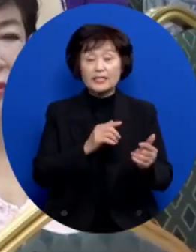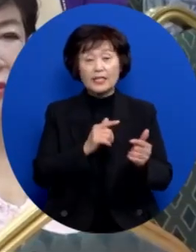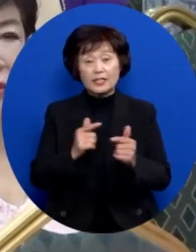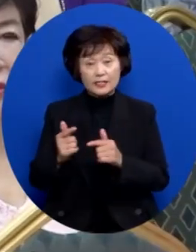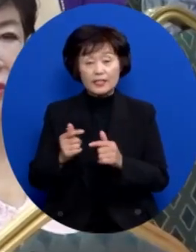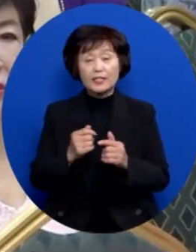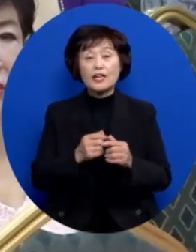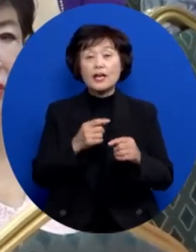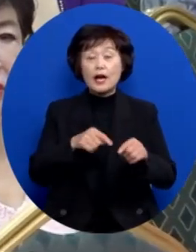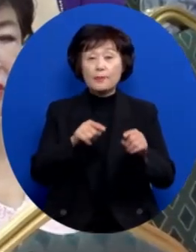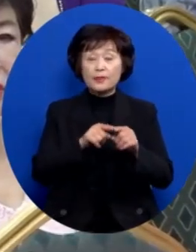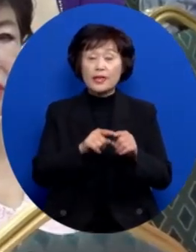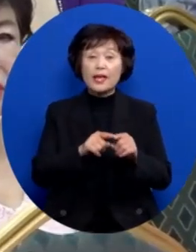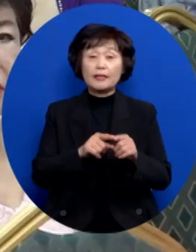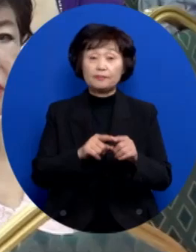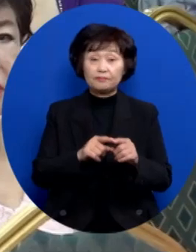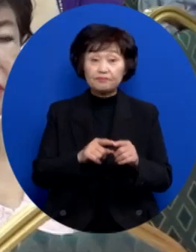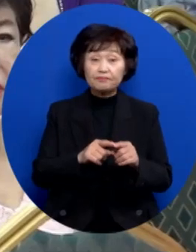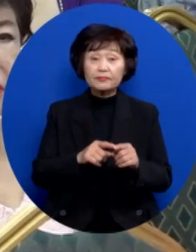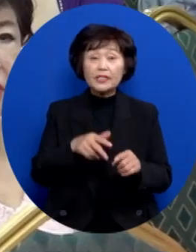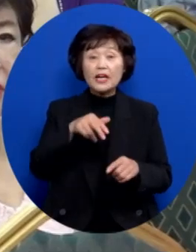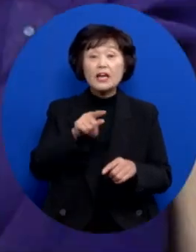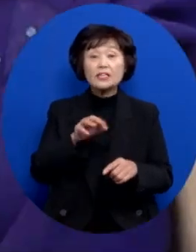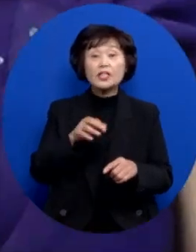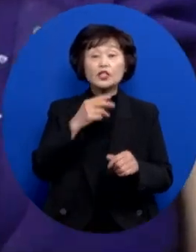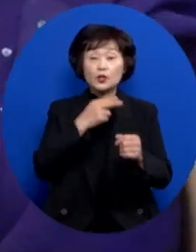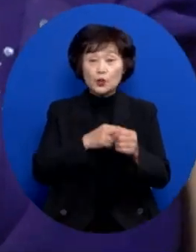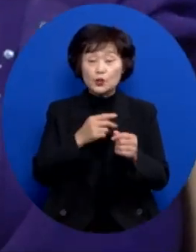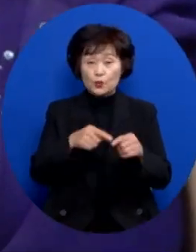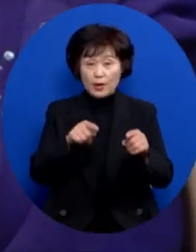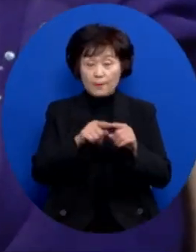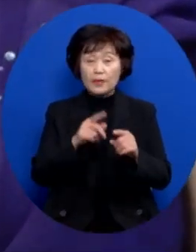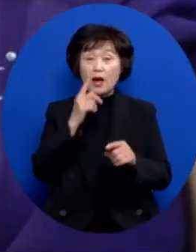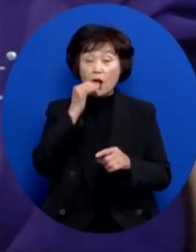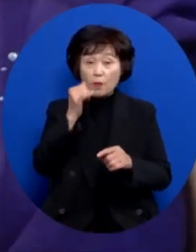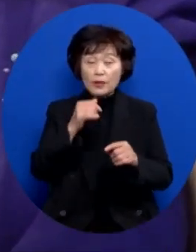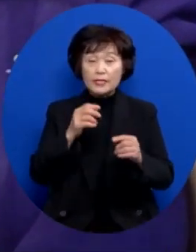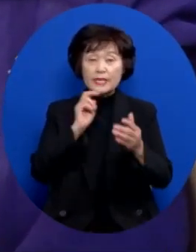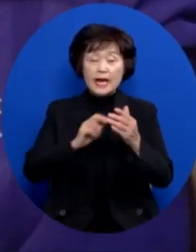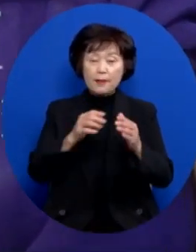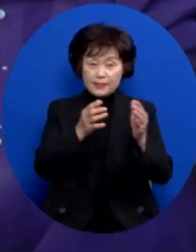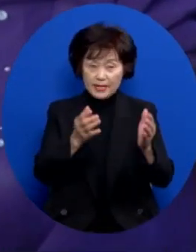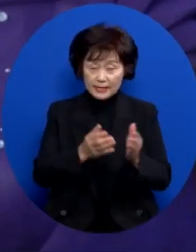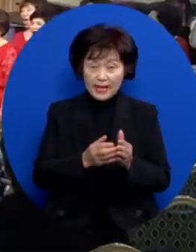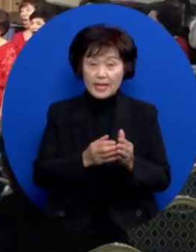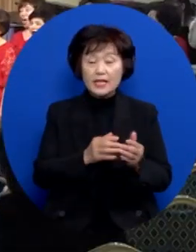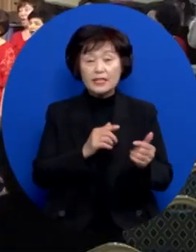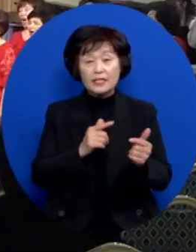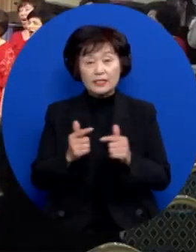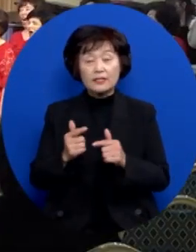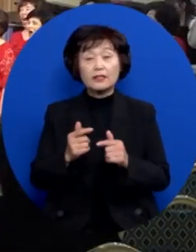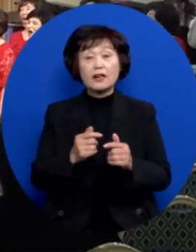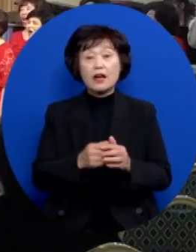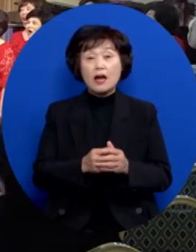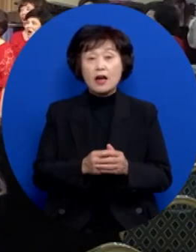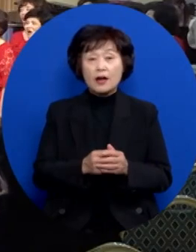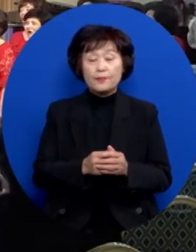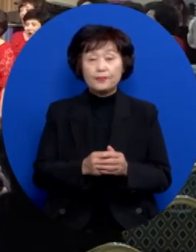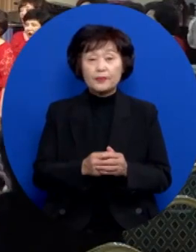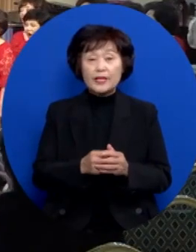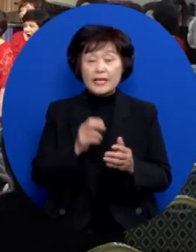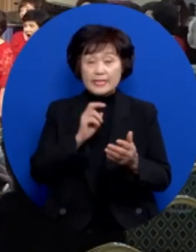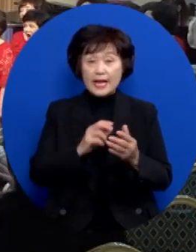교수는 글로리아 코랄 합창단과 KMS 한국 어머니 합창단, 폴리벨 3호 합창단, 에클레시아 워십팀과